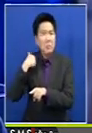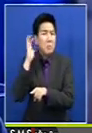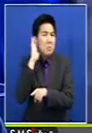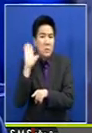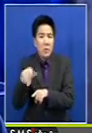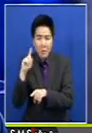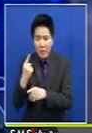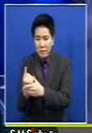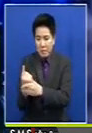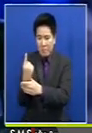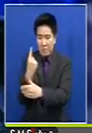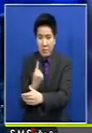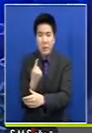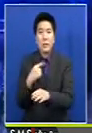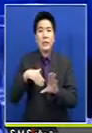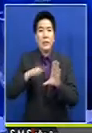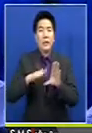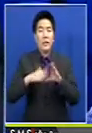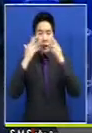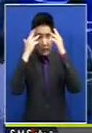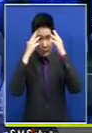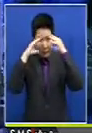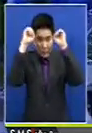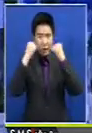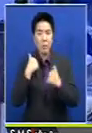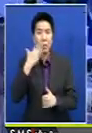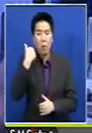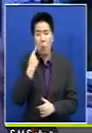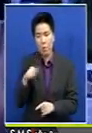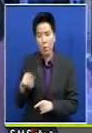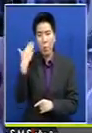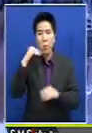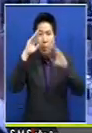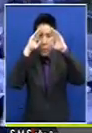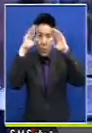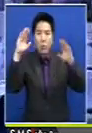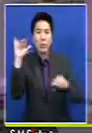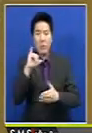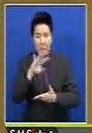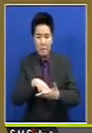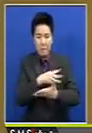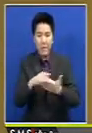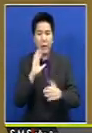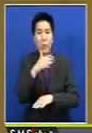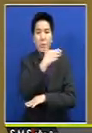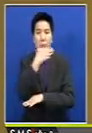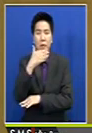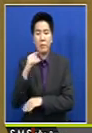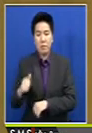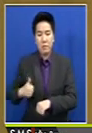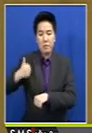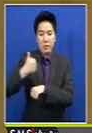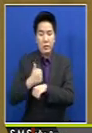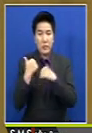เป็นตัวแทนพรรคมากที่สุดค่ะเพราะก็เคยกล่าวว่าโดนัลด์ทรัมป์ขาดประสบการณ์ด้านนโยบายต่างประเทศที่จะมาเป็นประธานาธิ